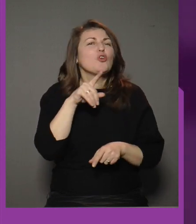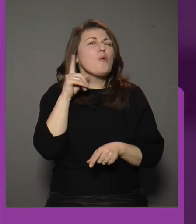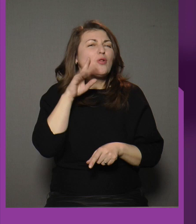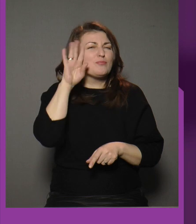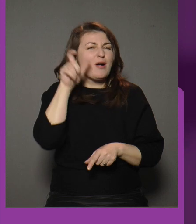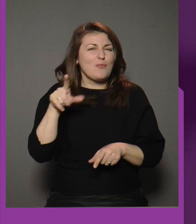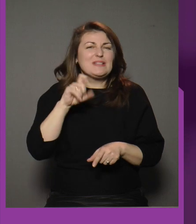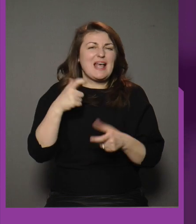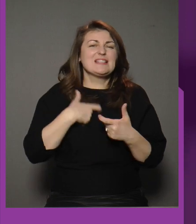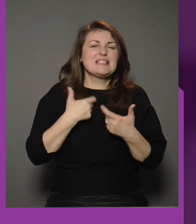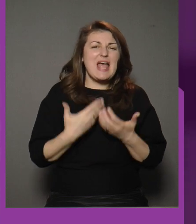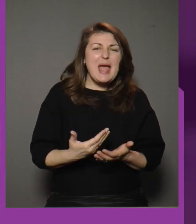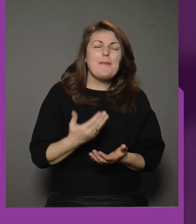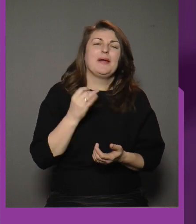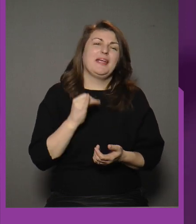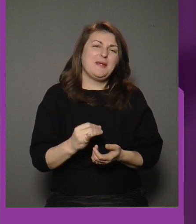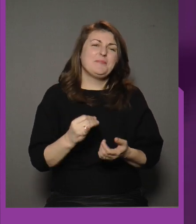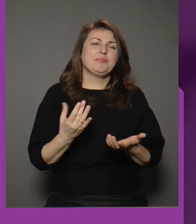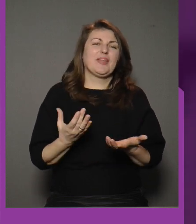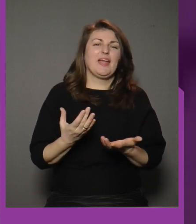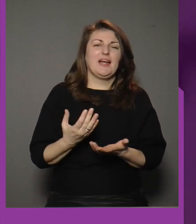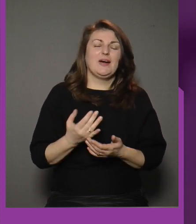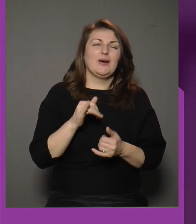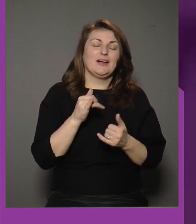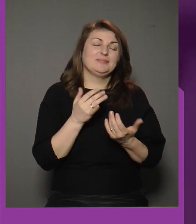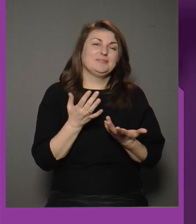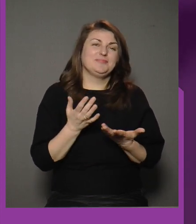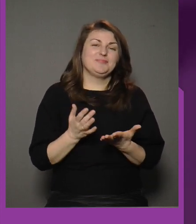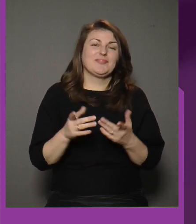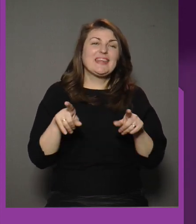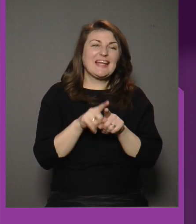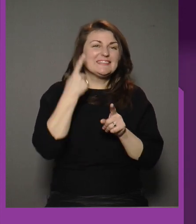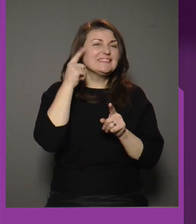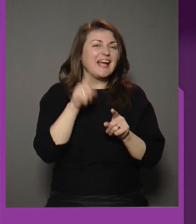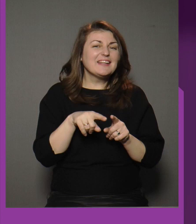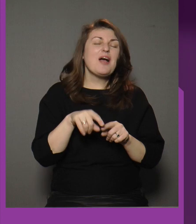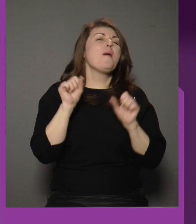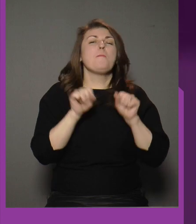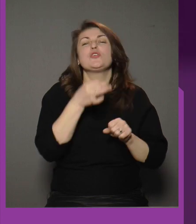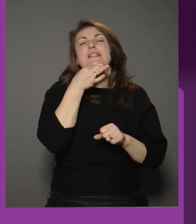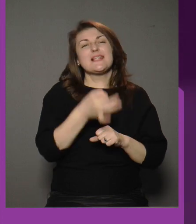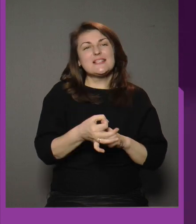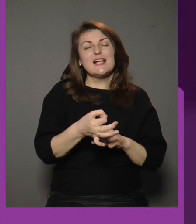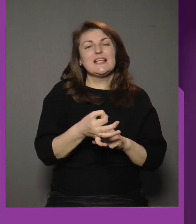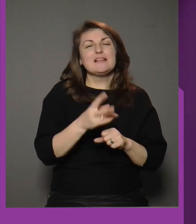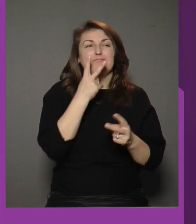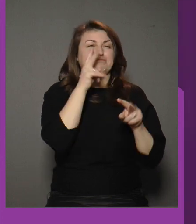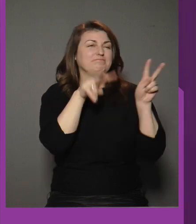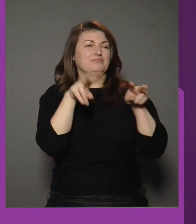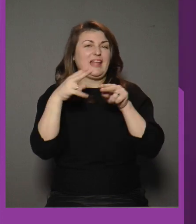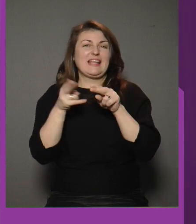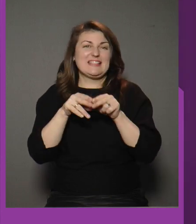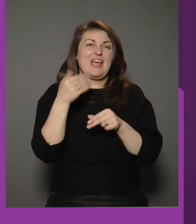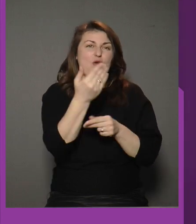себе. І, ну, так, знаєте, можу сказати, з огляду на цей його